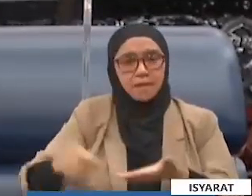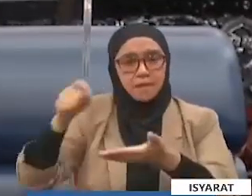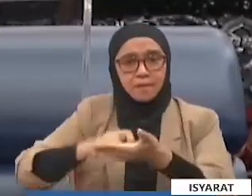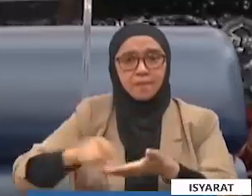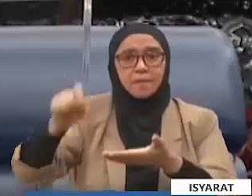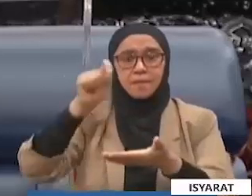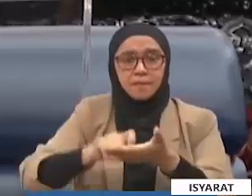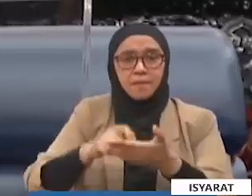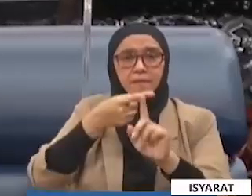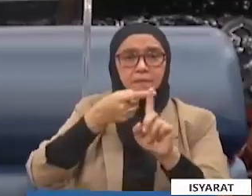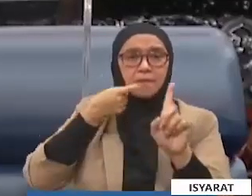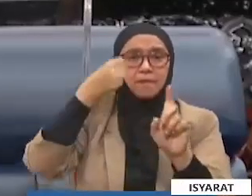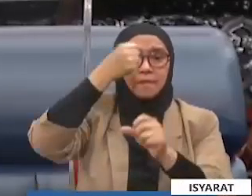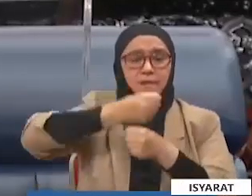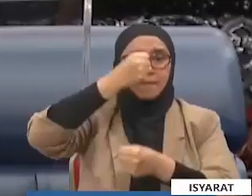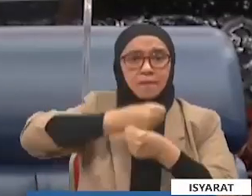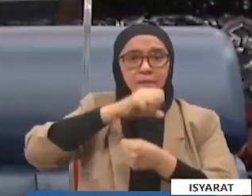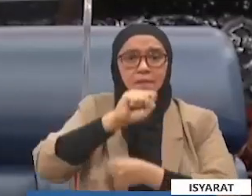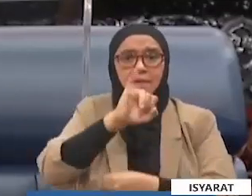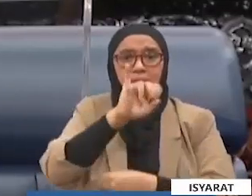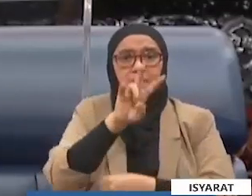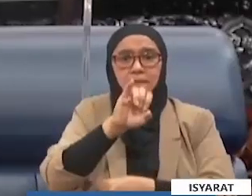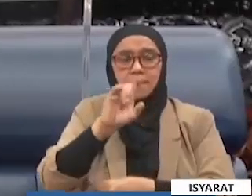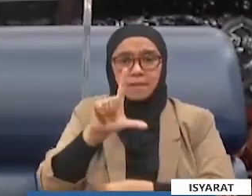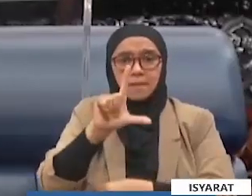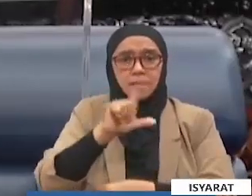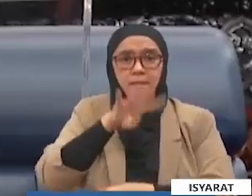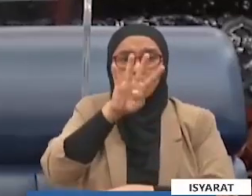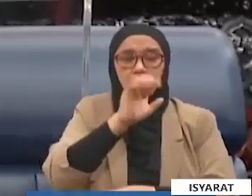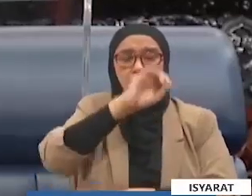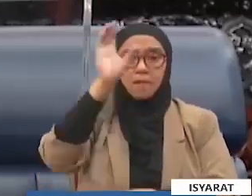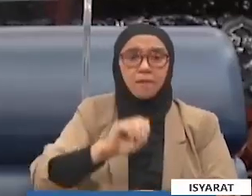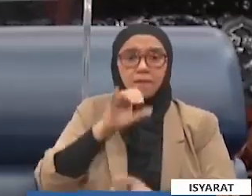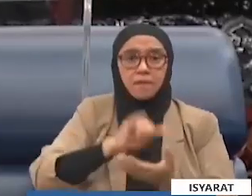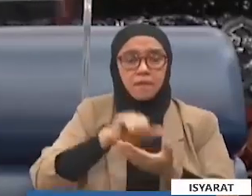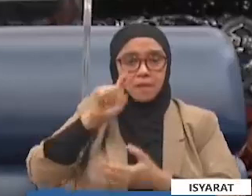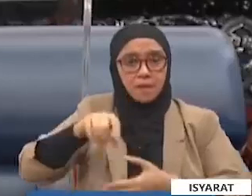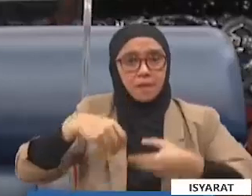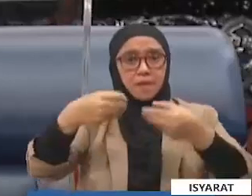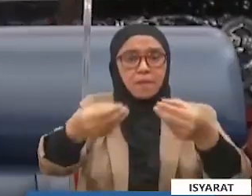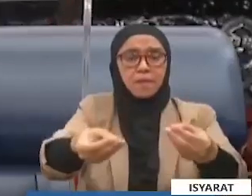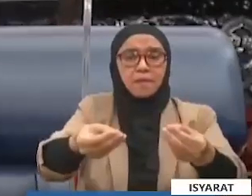kerja-kerja civil, di mana 40% tu perlulah diberi kepada